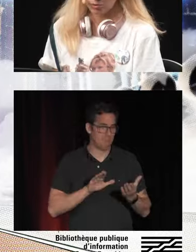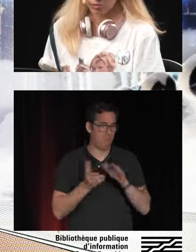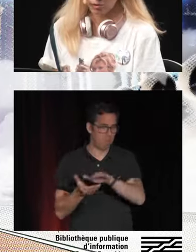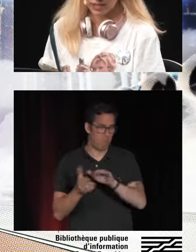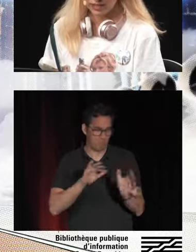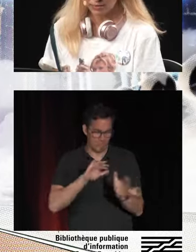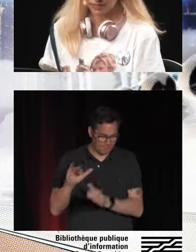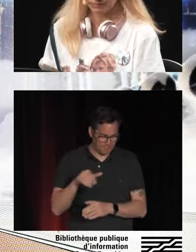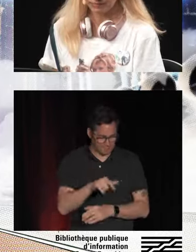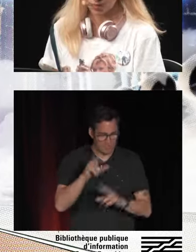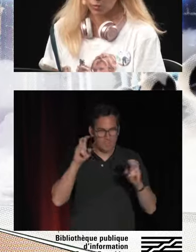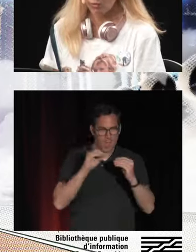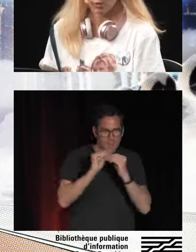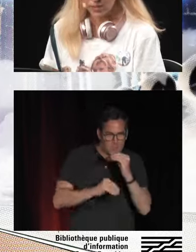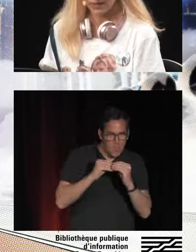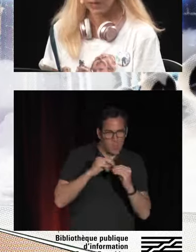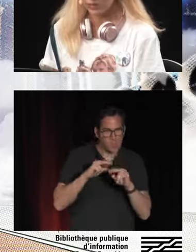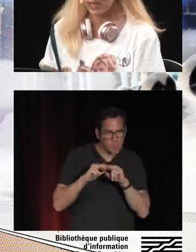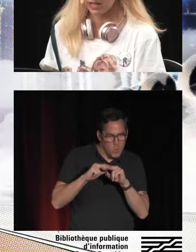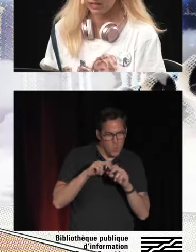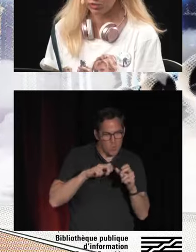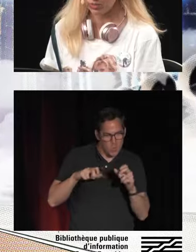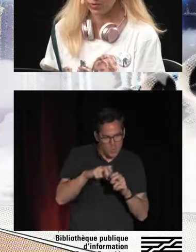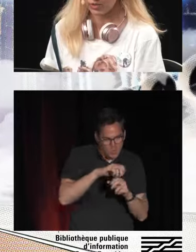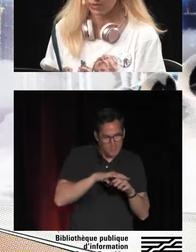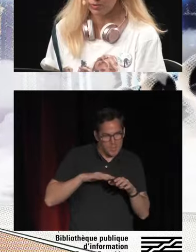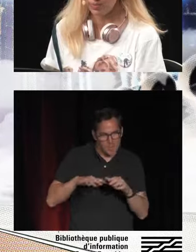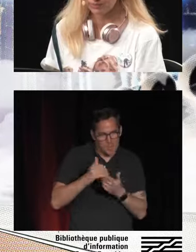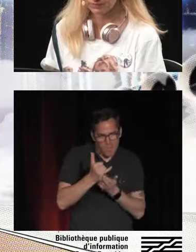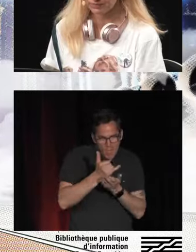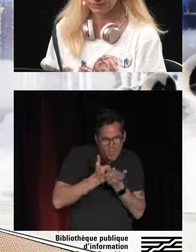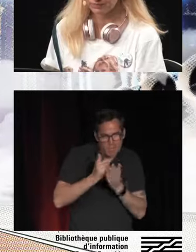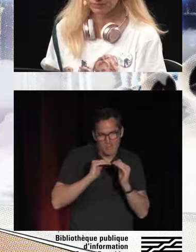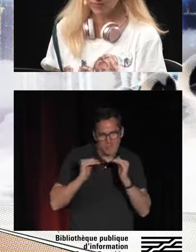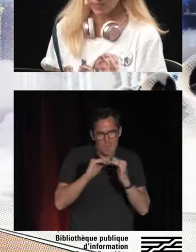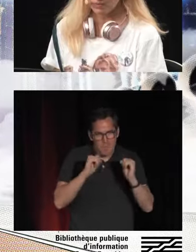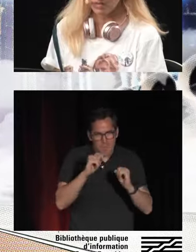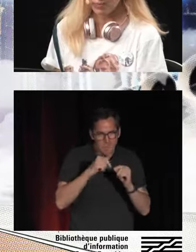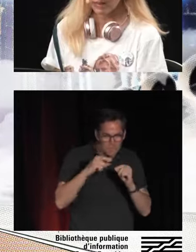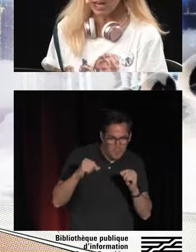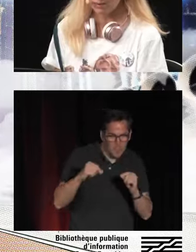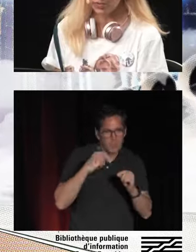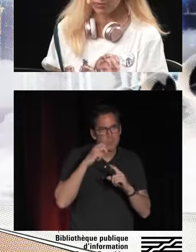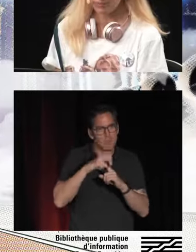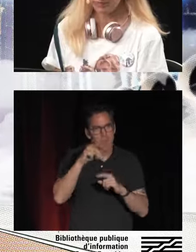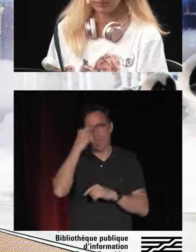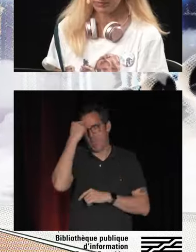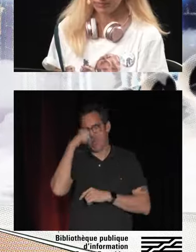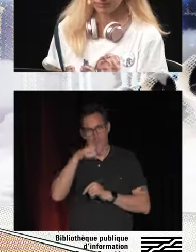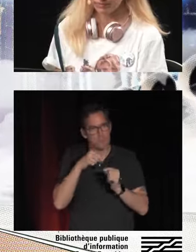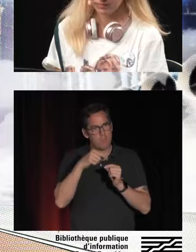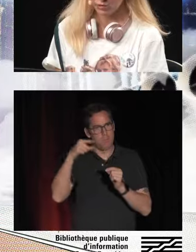Nous sommes donc sur Choco Island, où on peut aussi faire des raccourcis avec des champignons et des plumes. Je peux peut-être vous parler... Ah, ben on a une